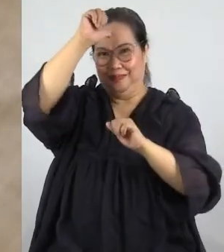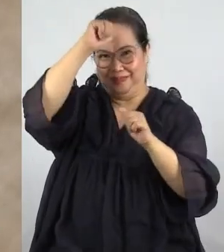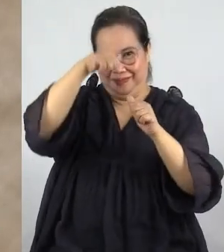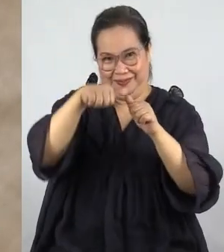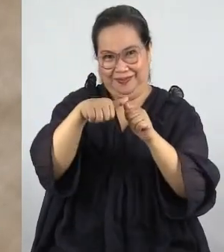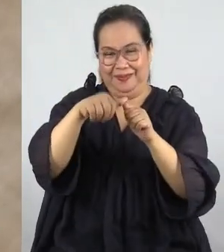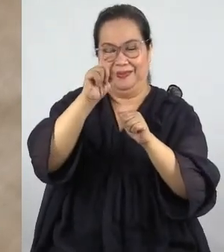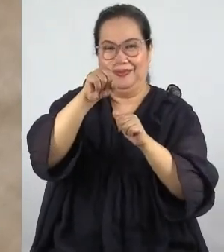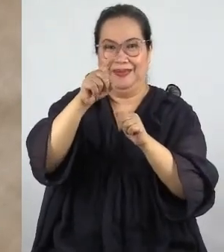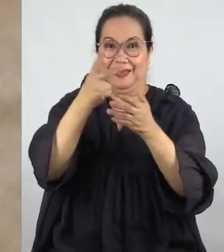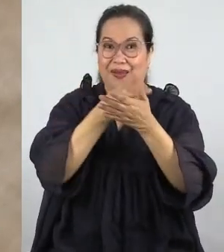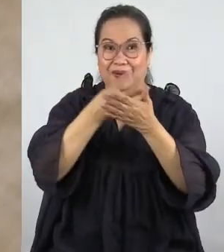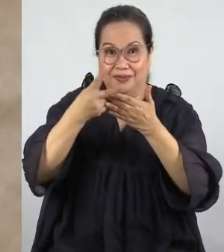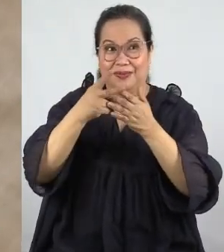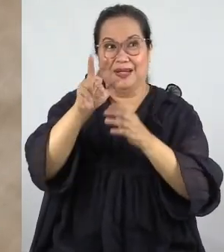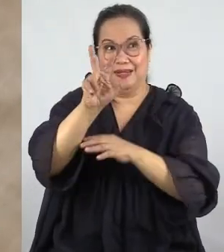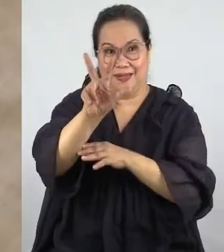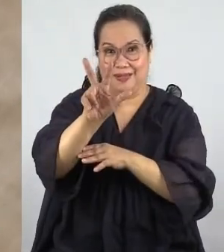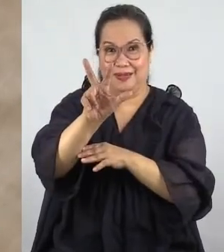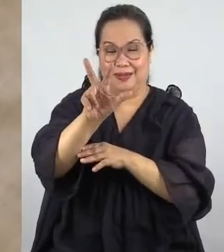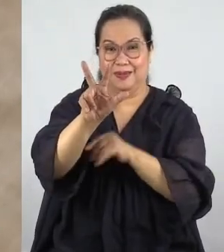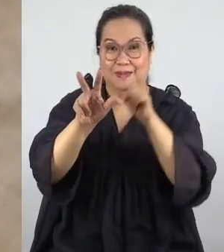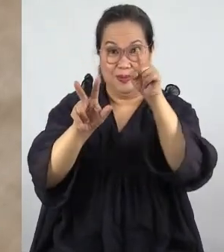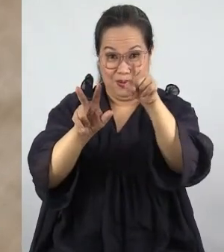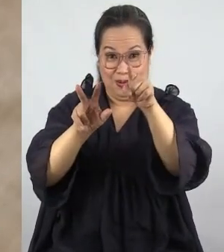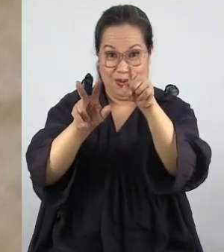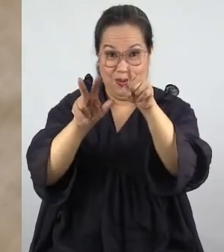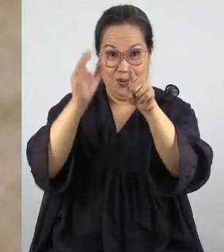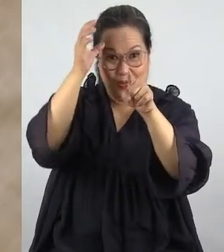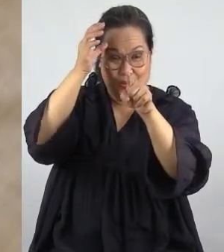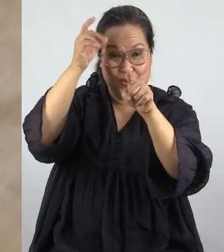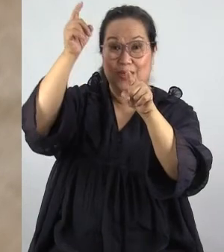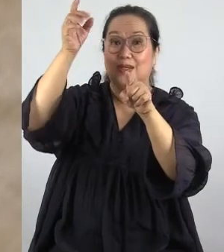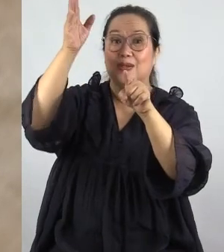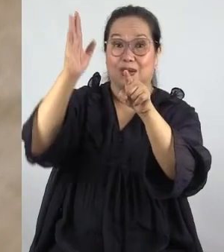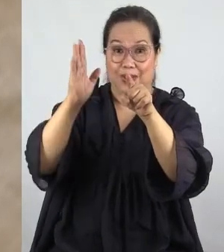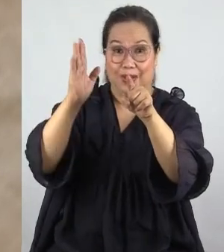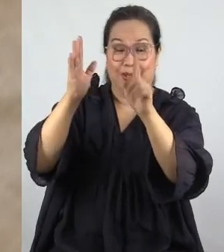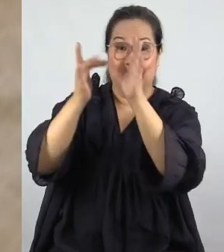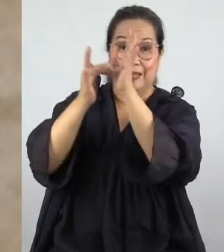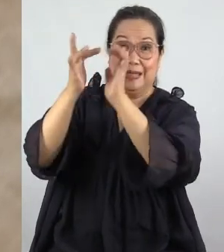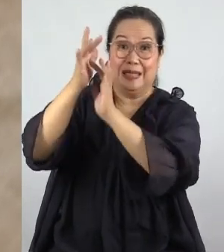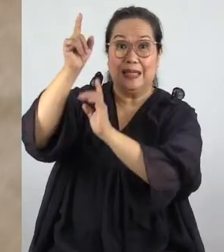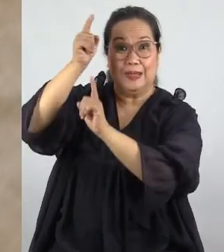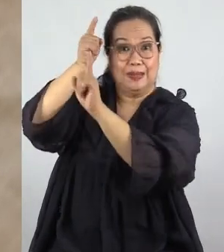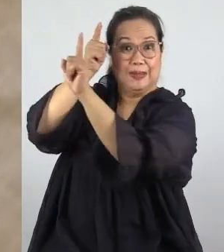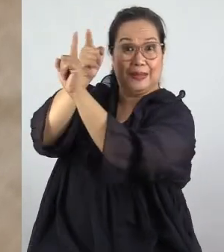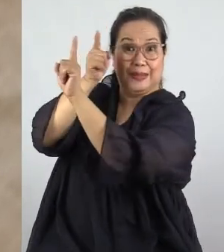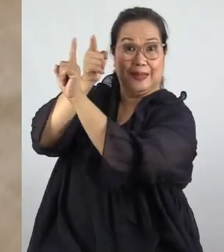Sabi sa verse 3, consider Him, think of Him.